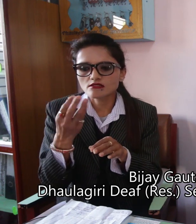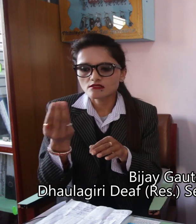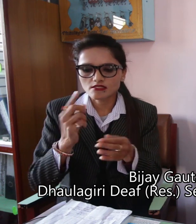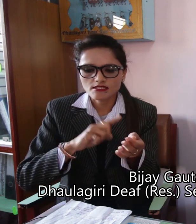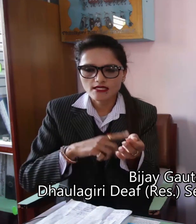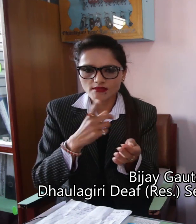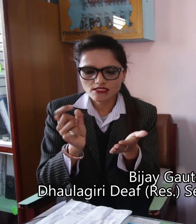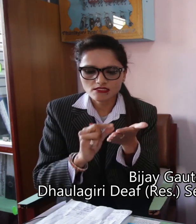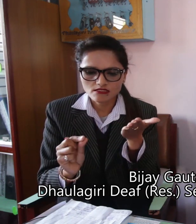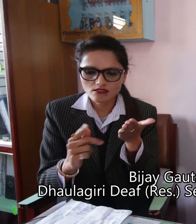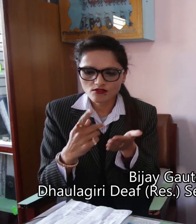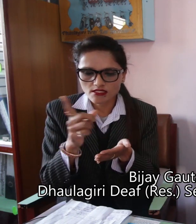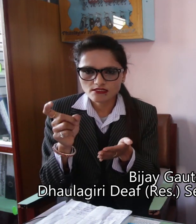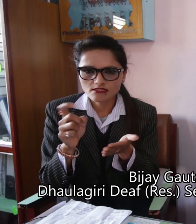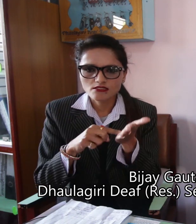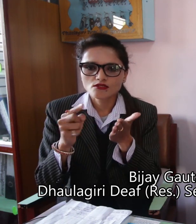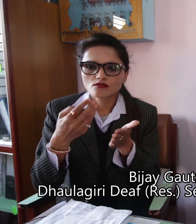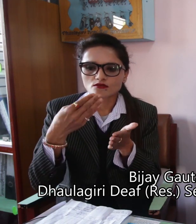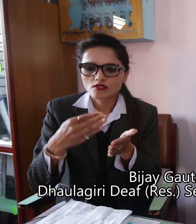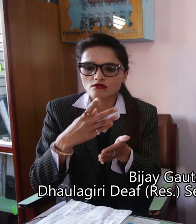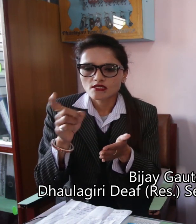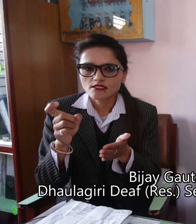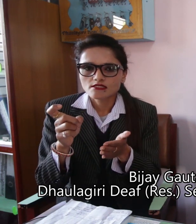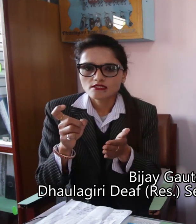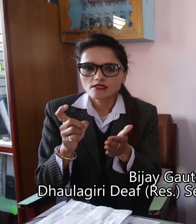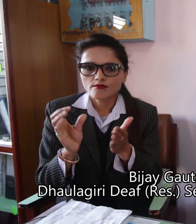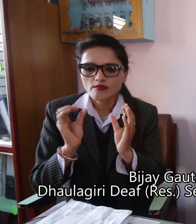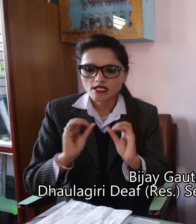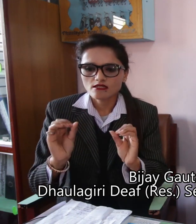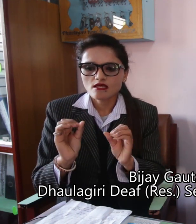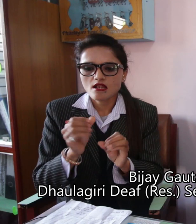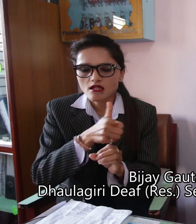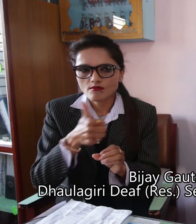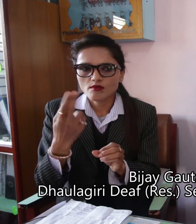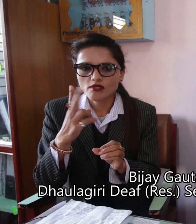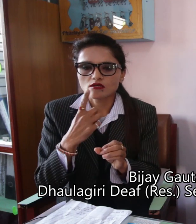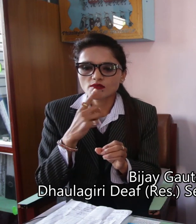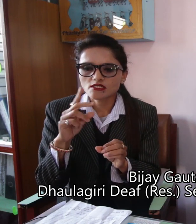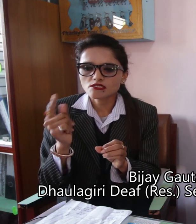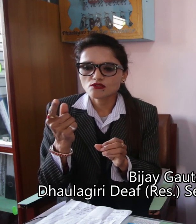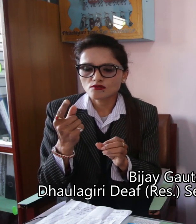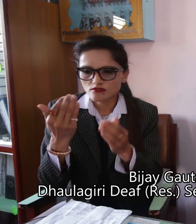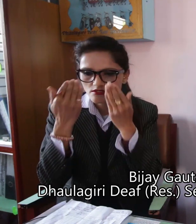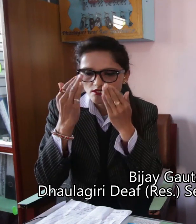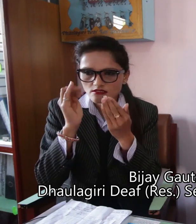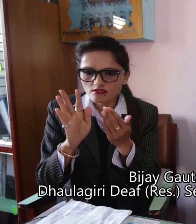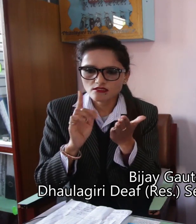टिकनिकल बेस्ट होाय जुनधा